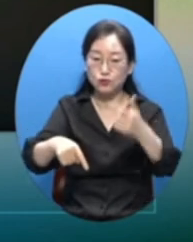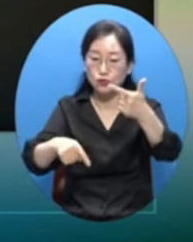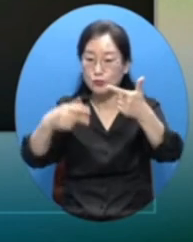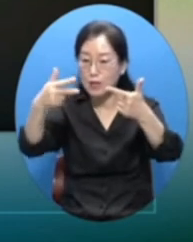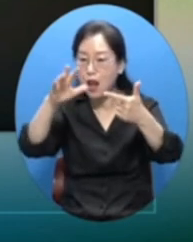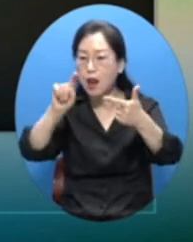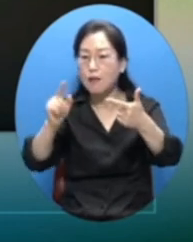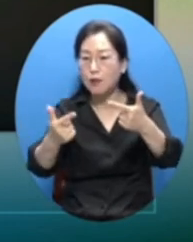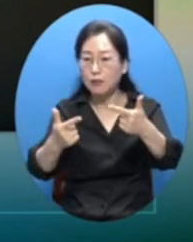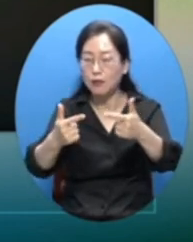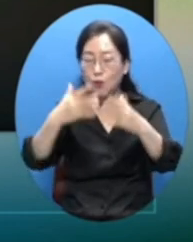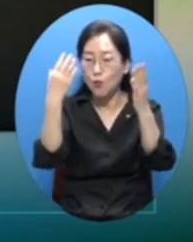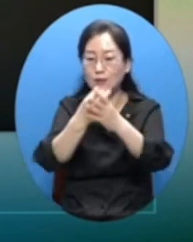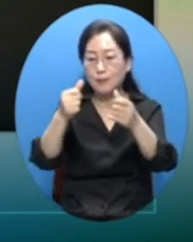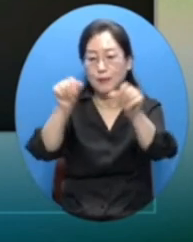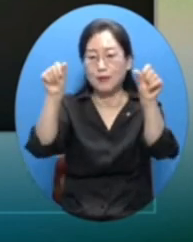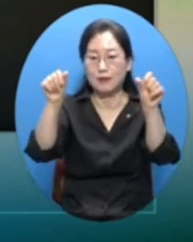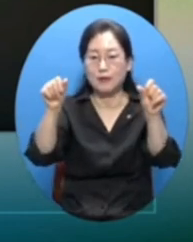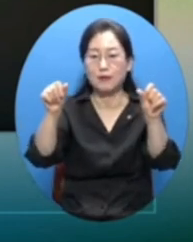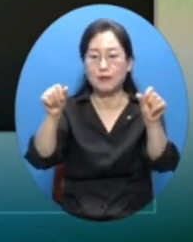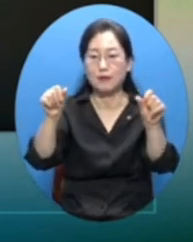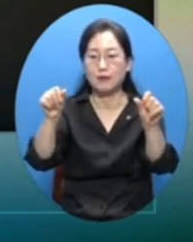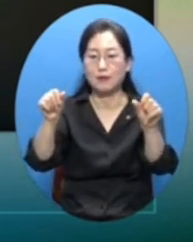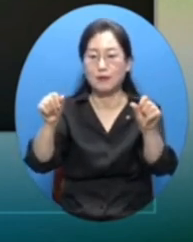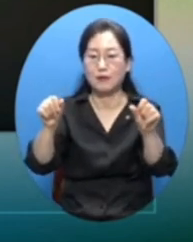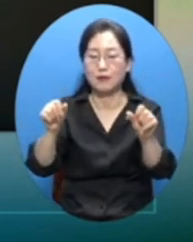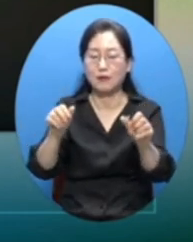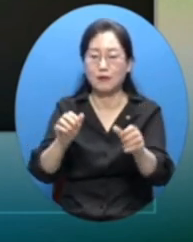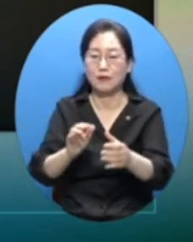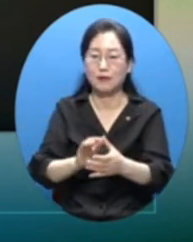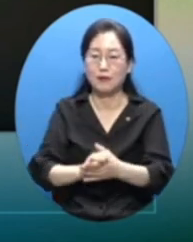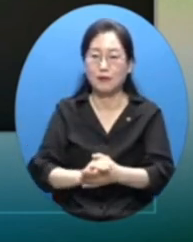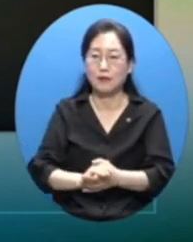손났는데 7번 완전히 끊어졌어요. 그래가지고